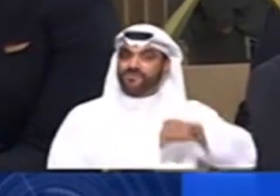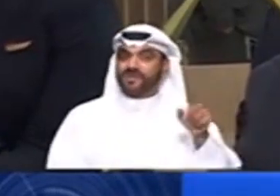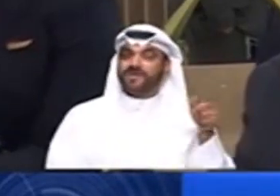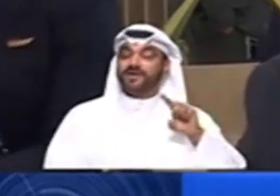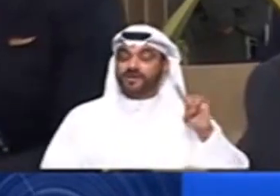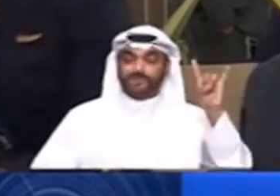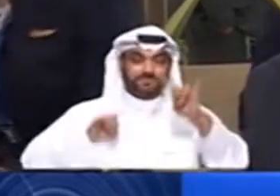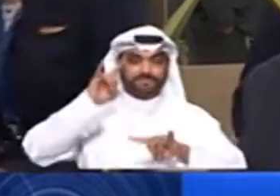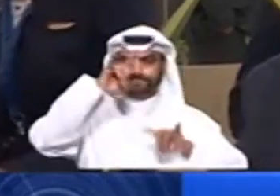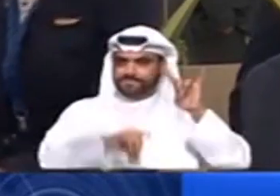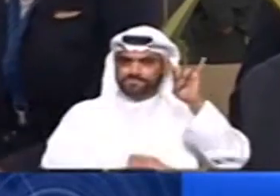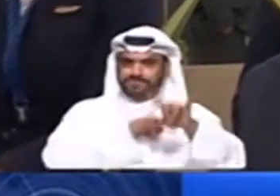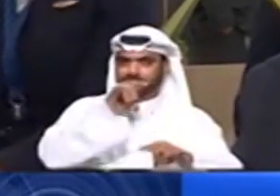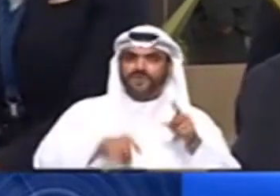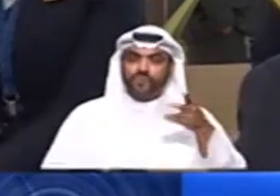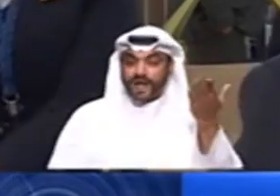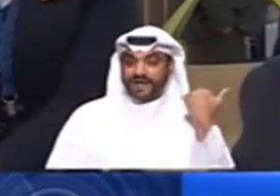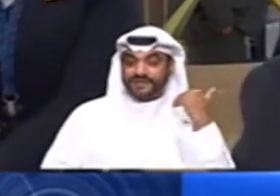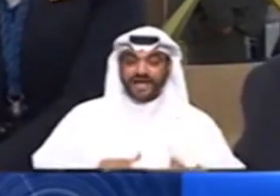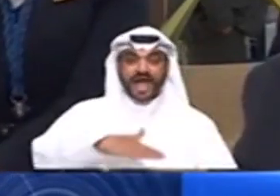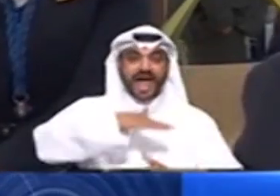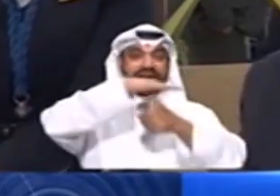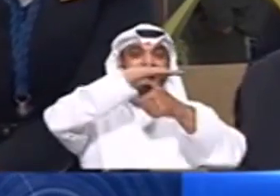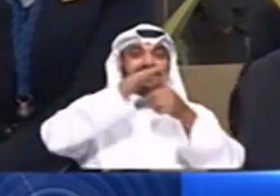زيارة لرئيس مجلس الإدارة